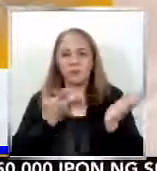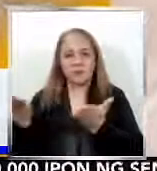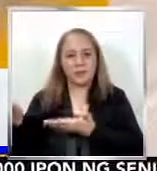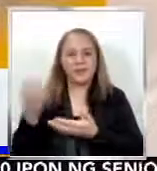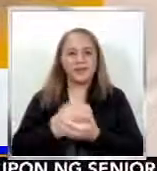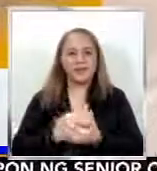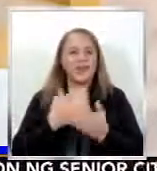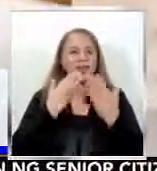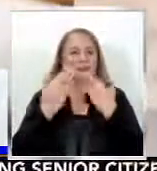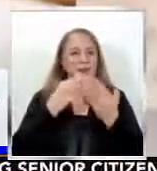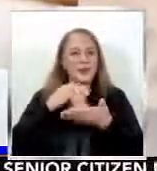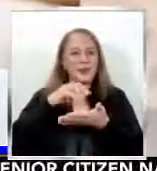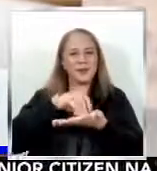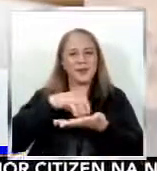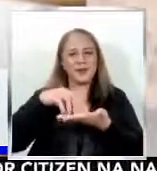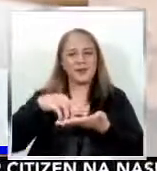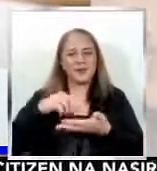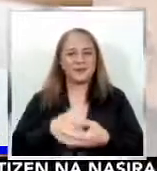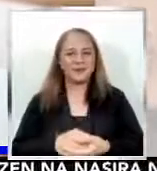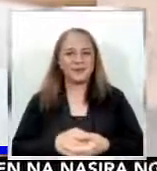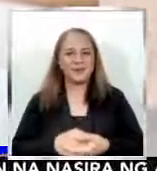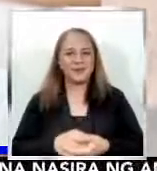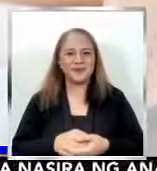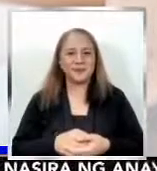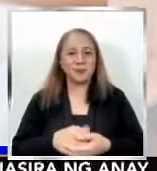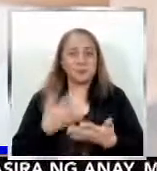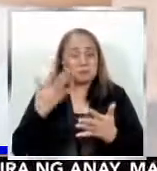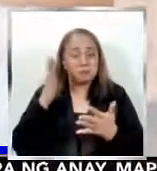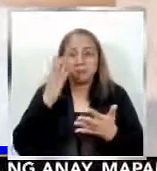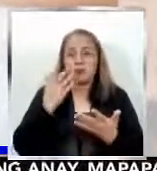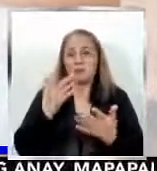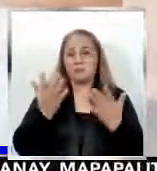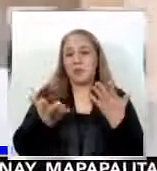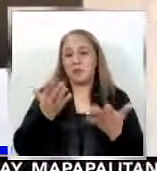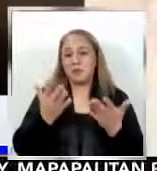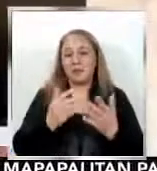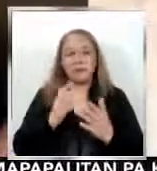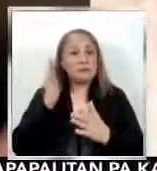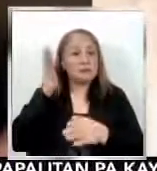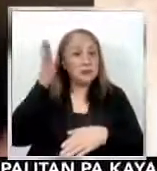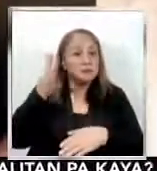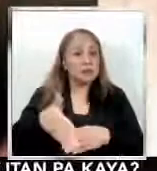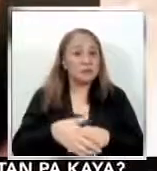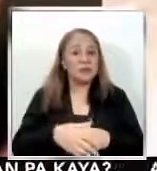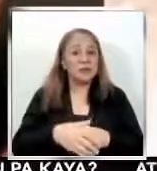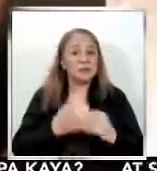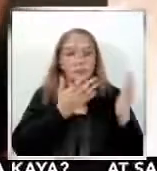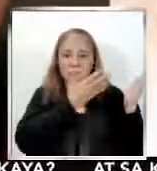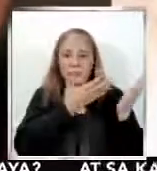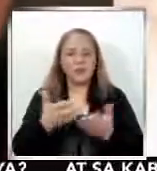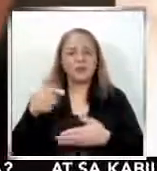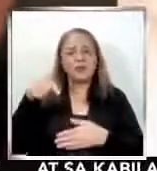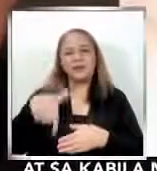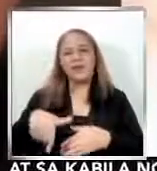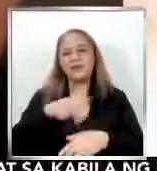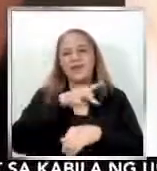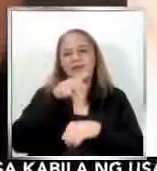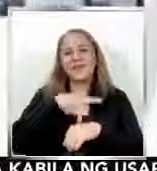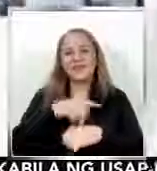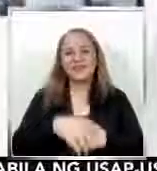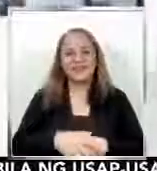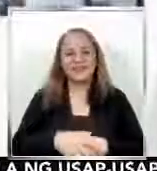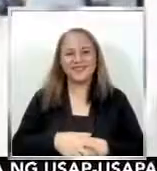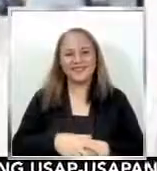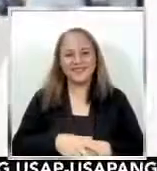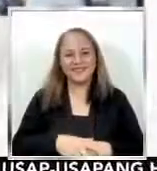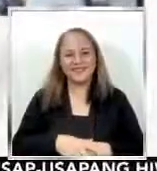Salamat Cookies. And who knows, baka daw balang araw maiuwi nila ito sa Pilipinas.